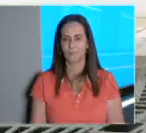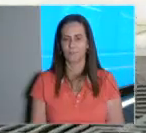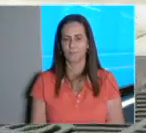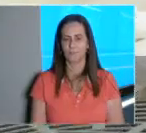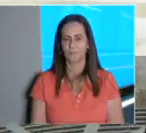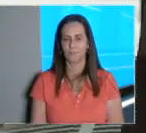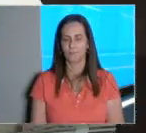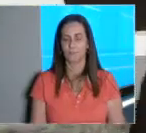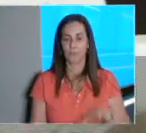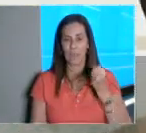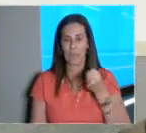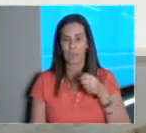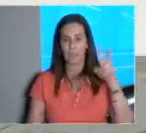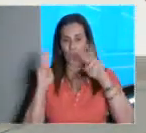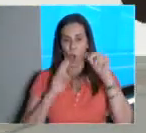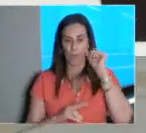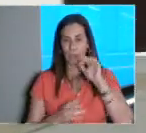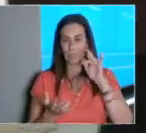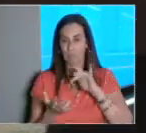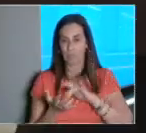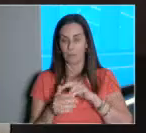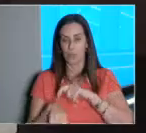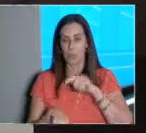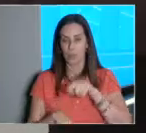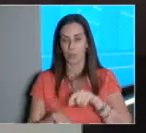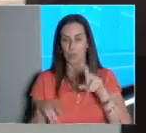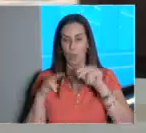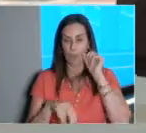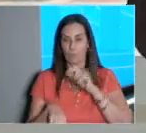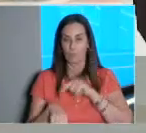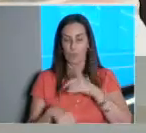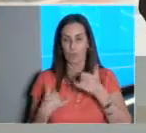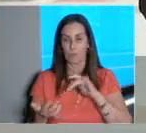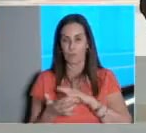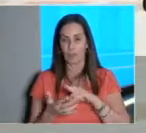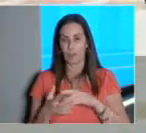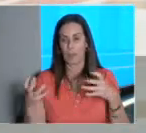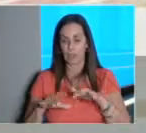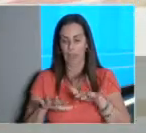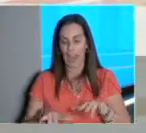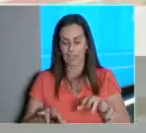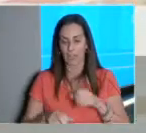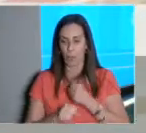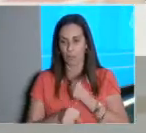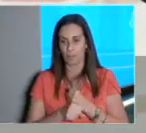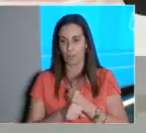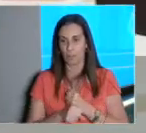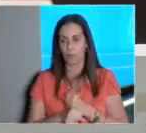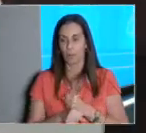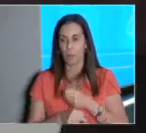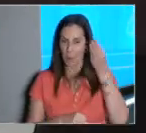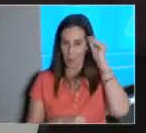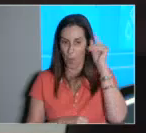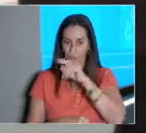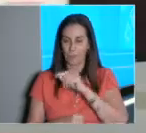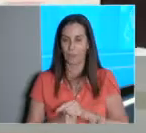אנחנו. אם מצביע כחול לבן נמצאים בשעה זאת... איפה מצביע מרץ? מצביע כחול לבן בשעה זאת נמצאים בחברות ההייטק שהן עובדים בהם ובעיר מודיעין,